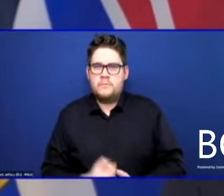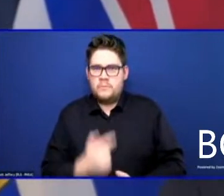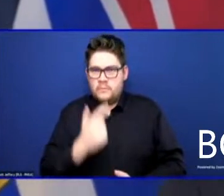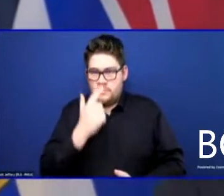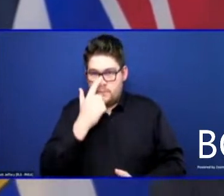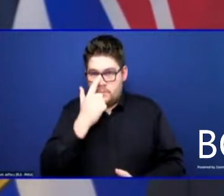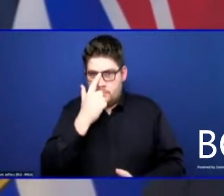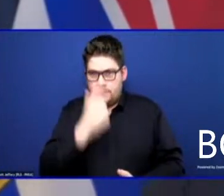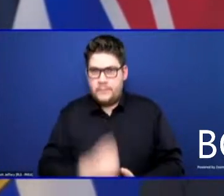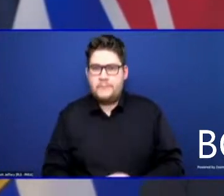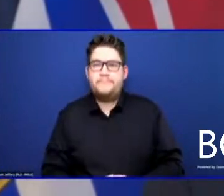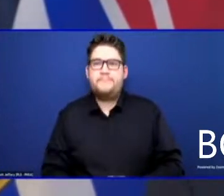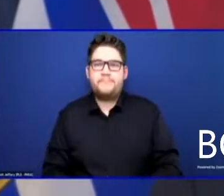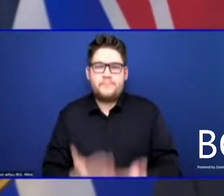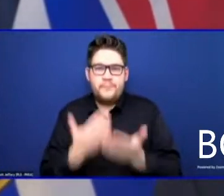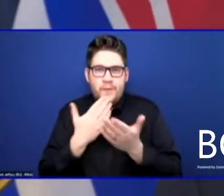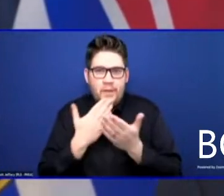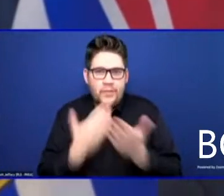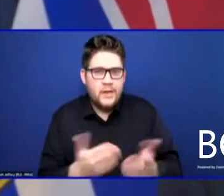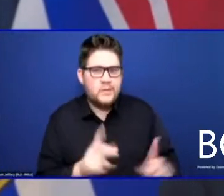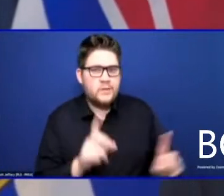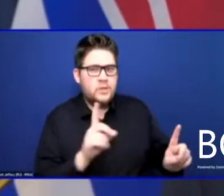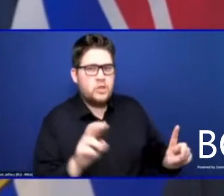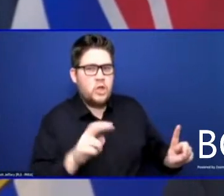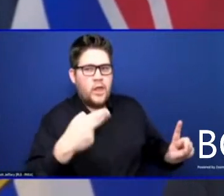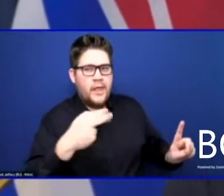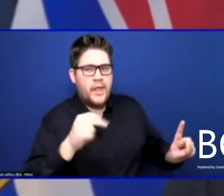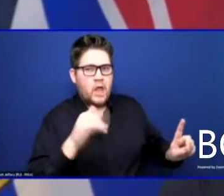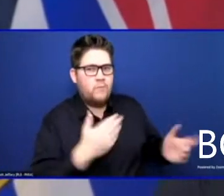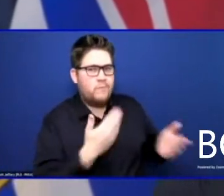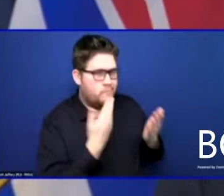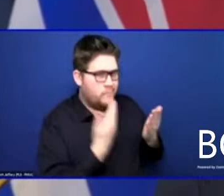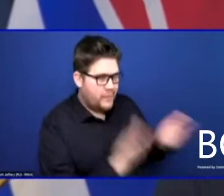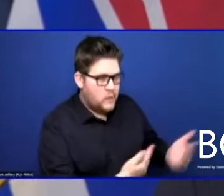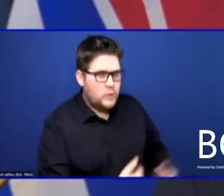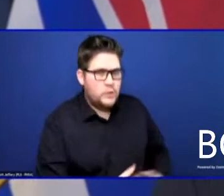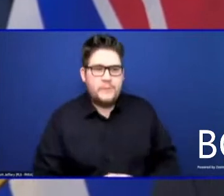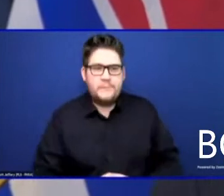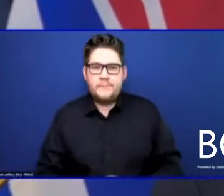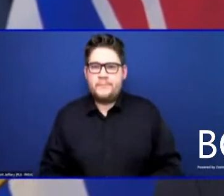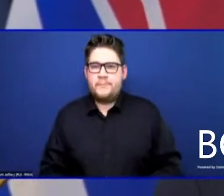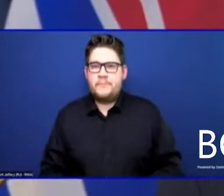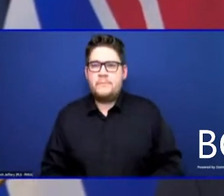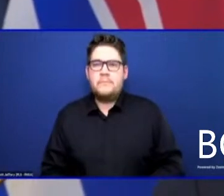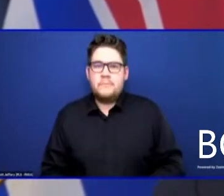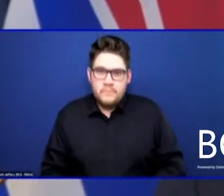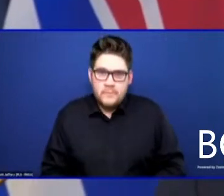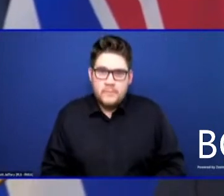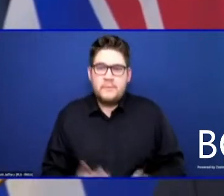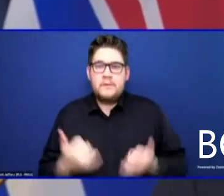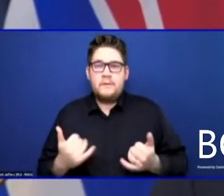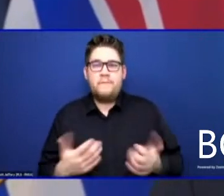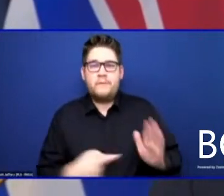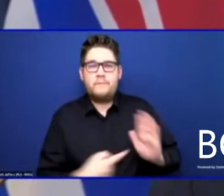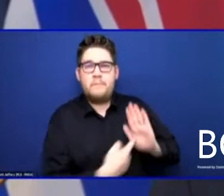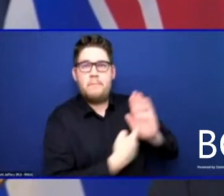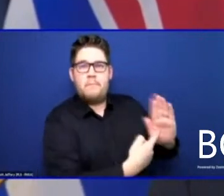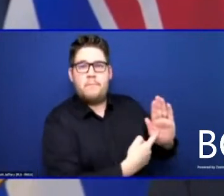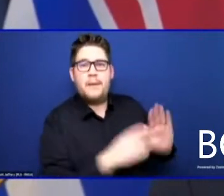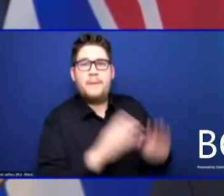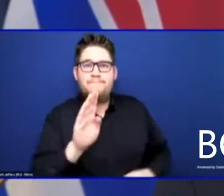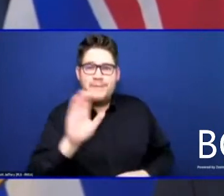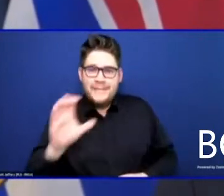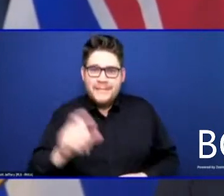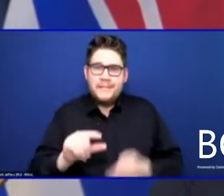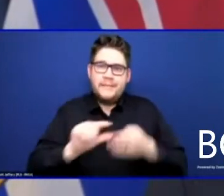to, 那 on 么也 behalf 是 of, 说了这个过去 of the Premier 新 of the 增 government 的 and really of 3 everyone 个 in BC, 3 例 pass 死 on 亡 my condolences 也 to 是代表